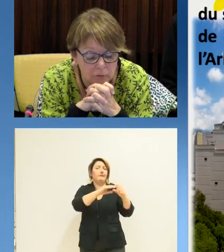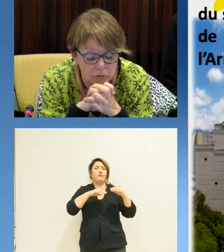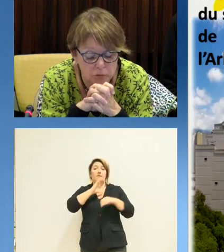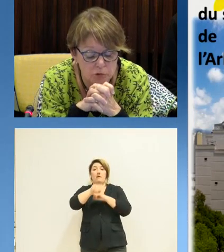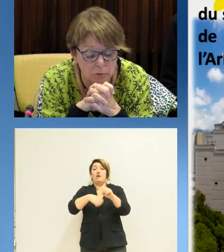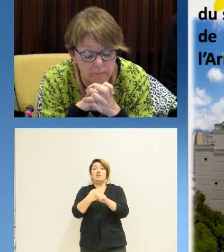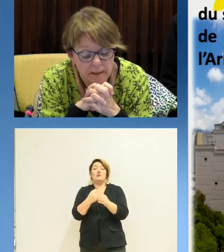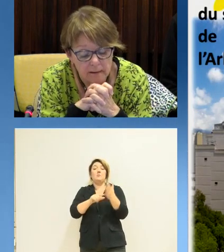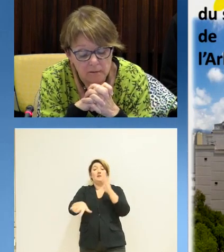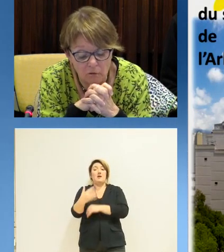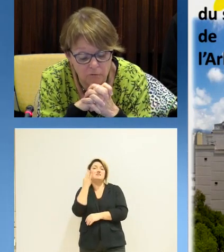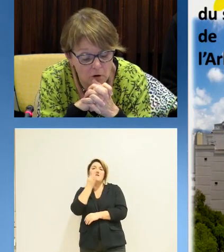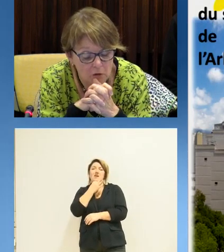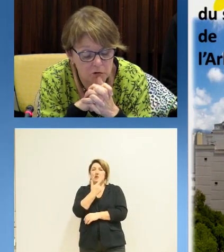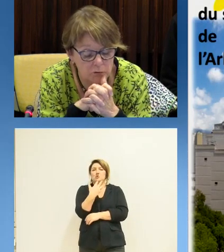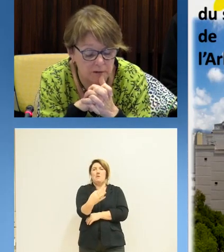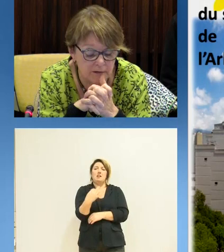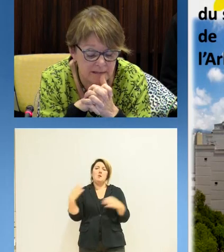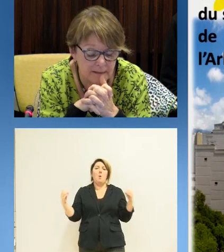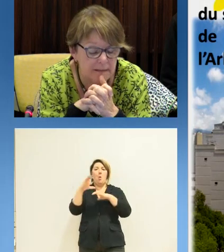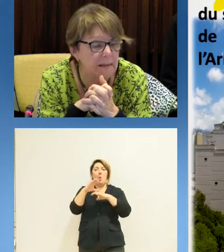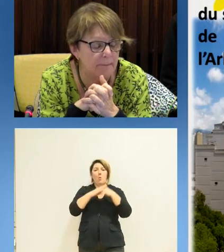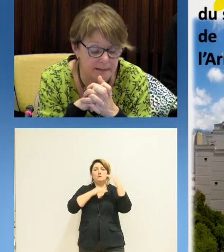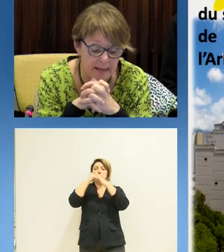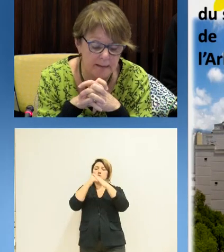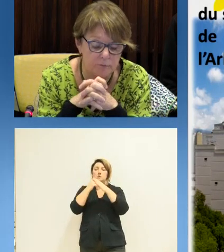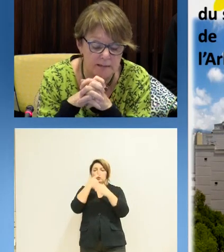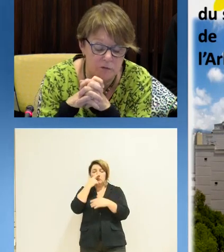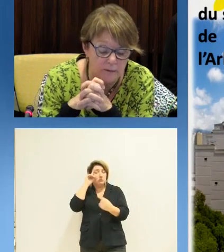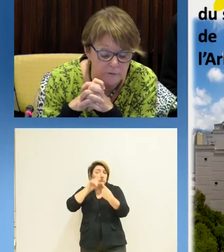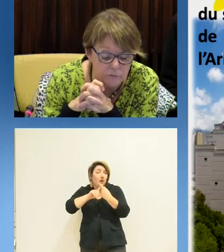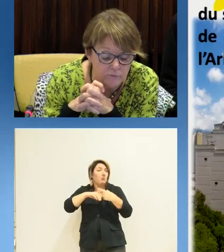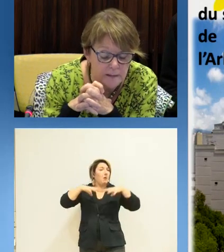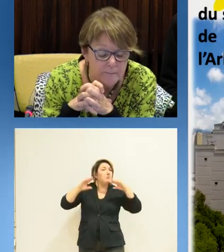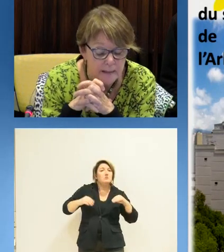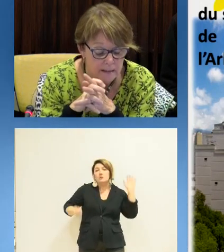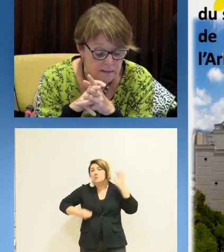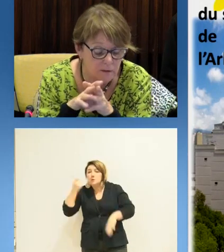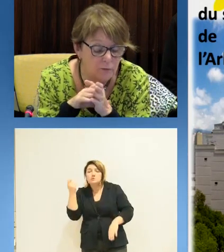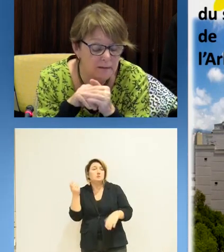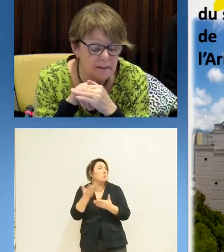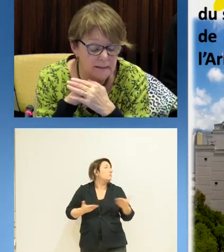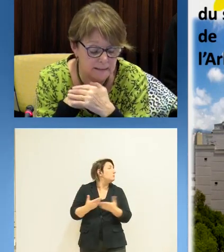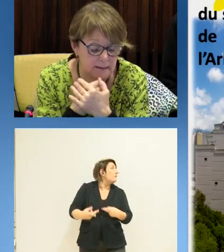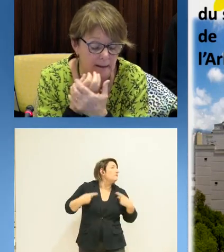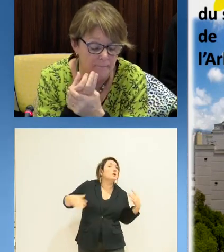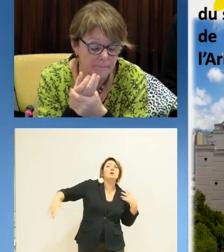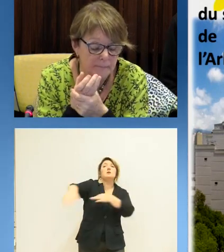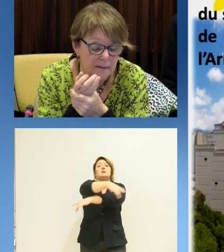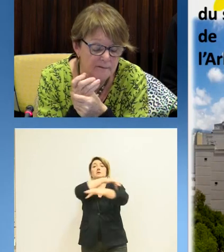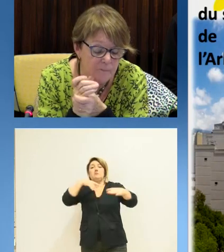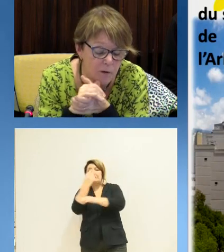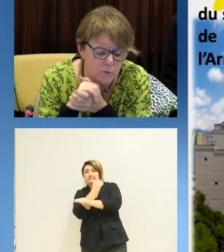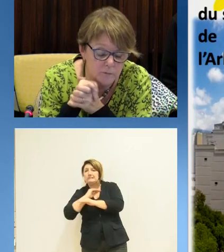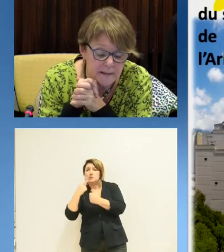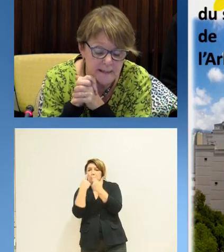même de la co-construction temps fort sur diverses thématiques habitat éducation cadre de vie sécurité etc